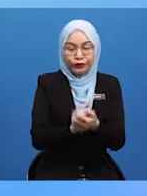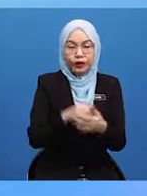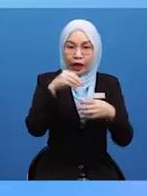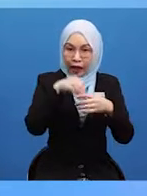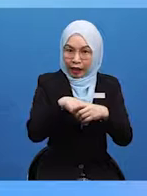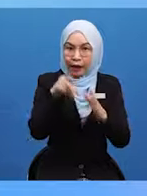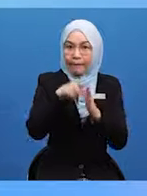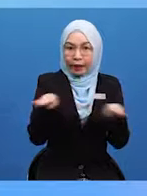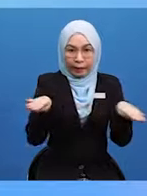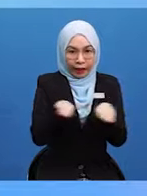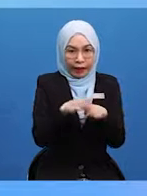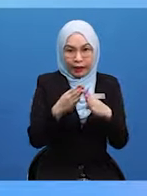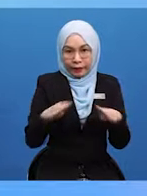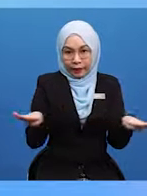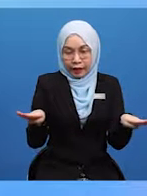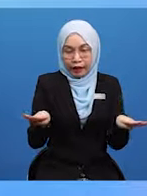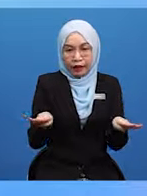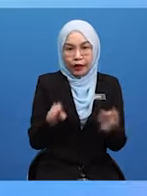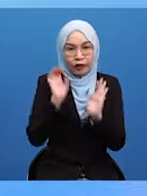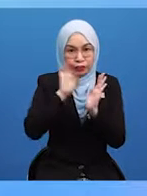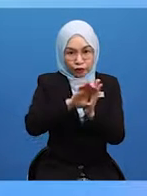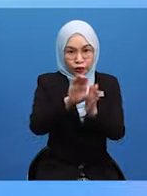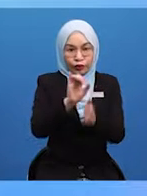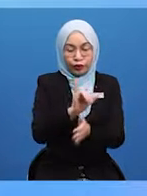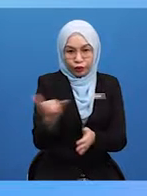pengeluaran dan kejuruteraan teknikal.